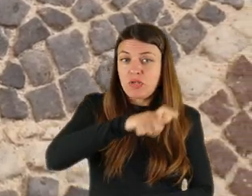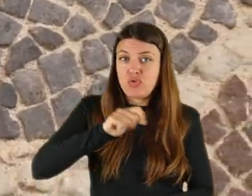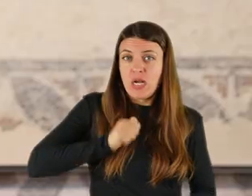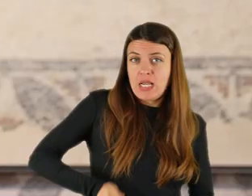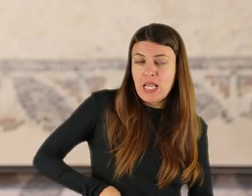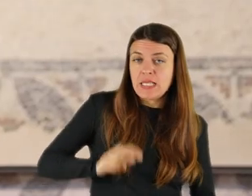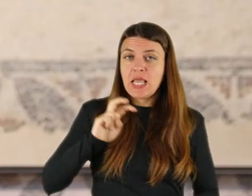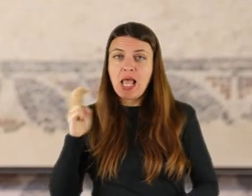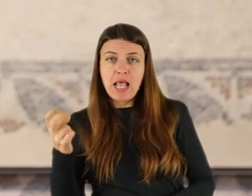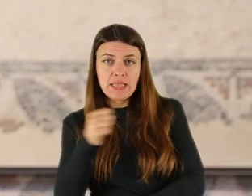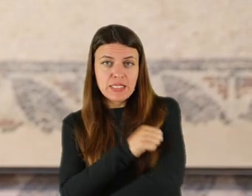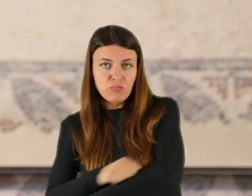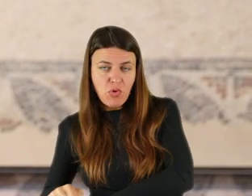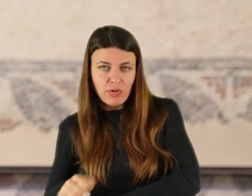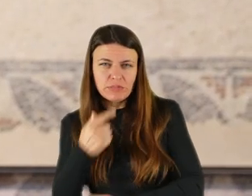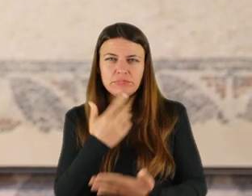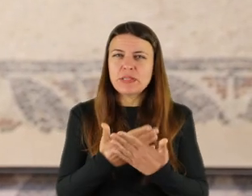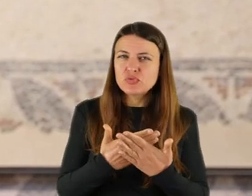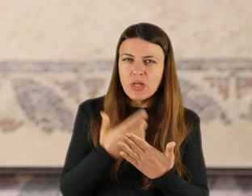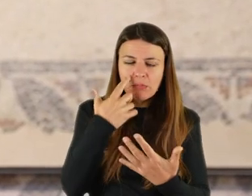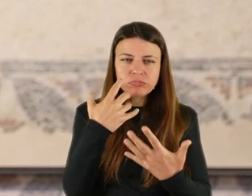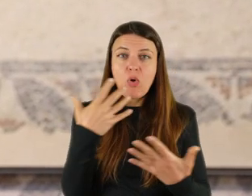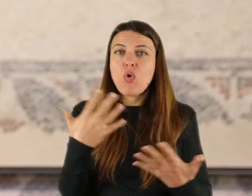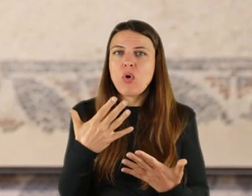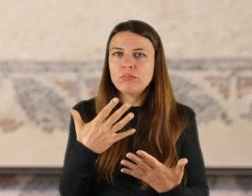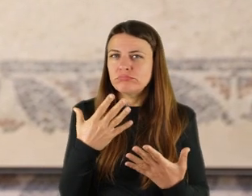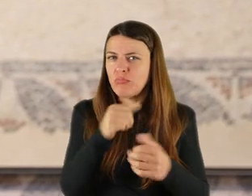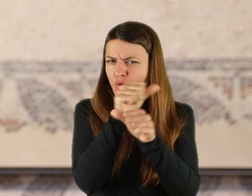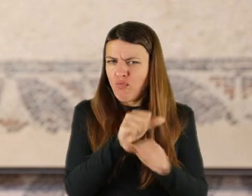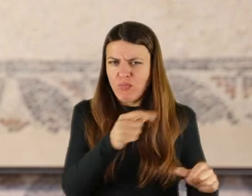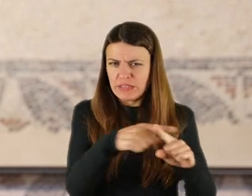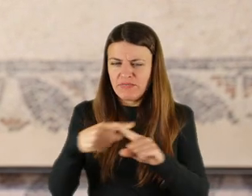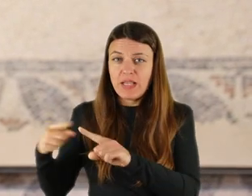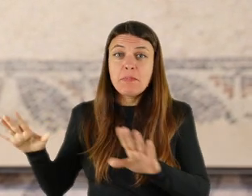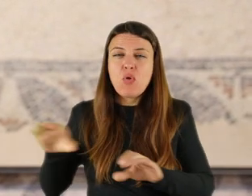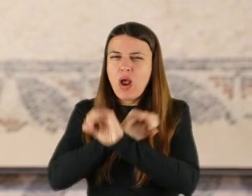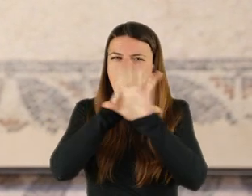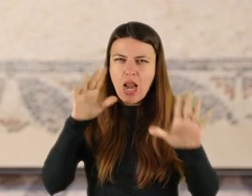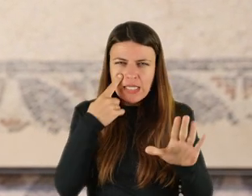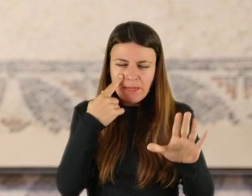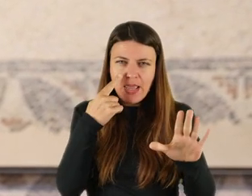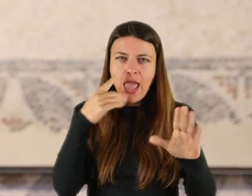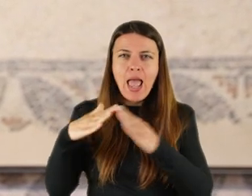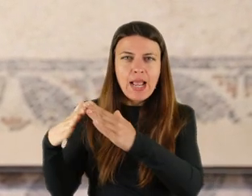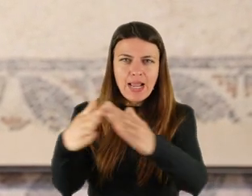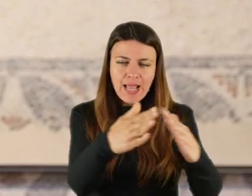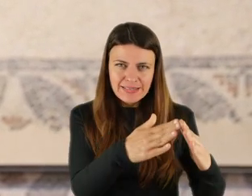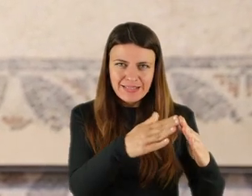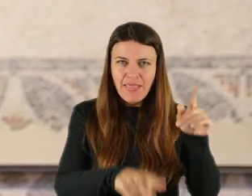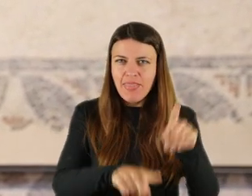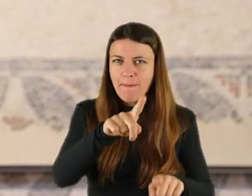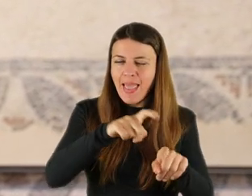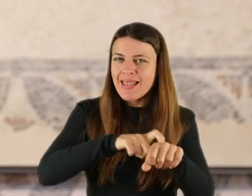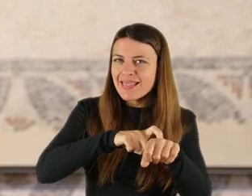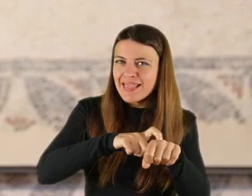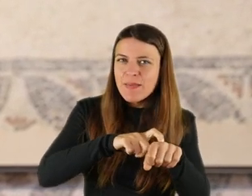Això podia quedar demostrat de moltes maneres, però on ho podem veure molt clar és a les cases, per exemple, veient els tipus de luxes que tenien